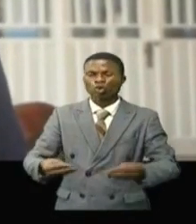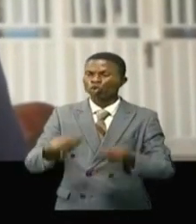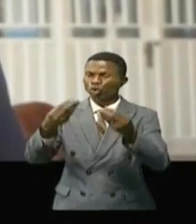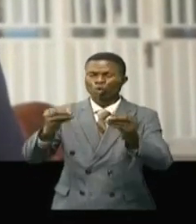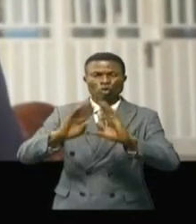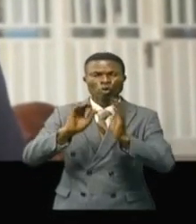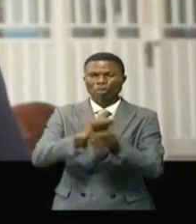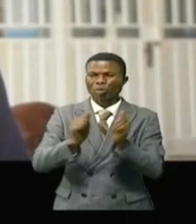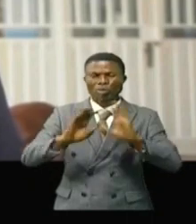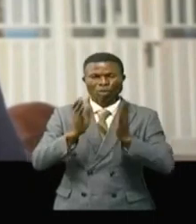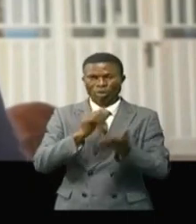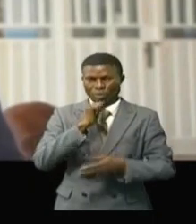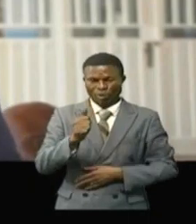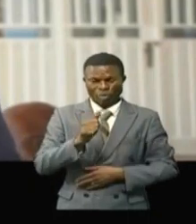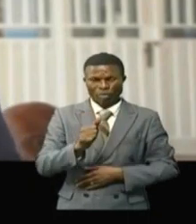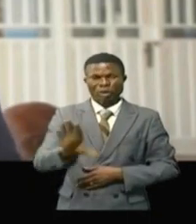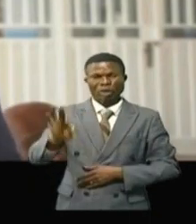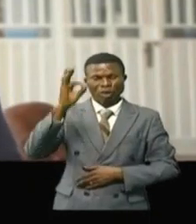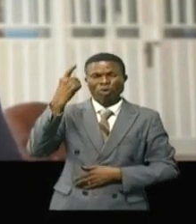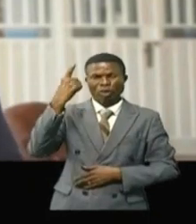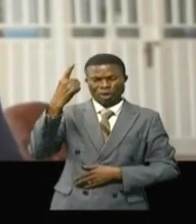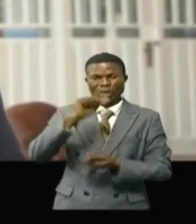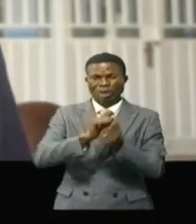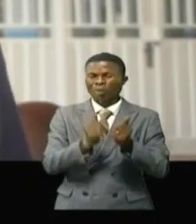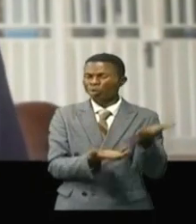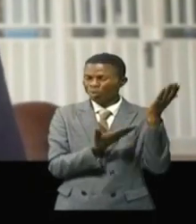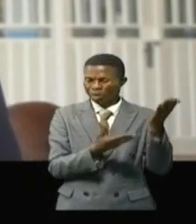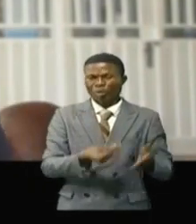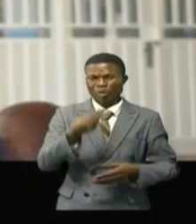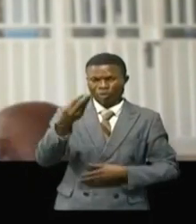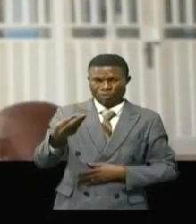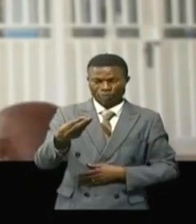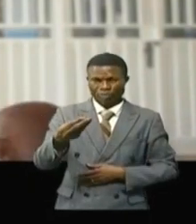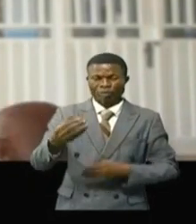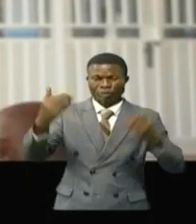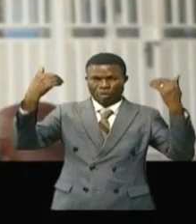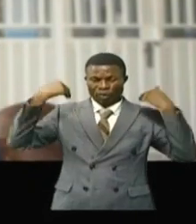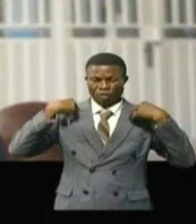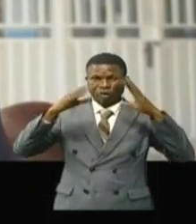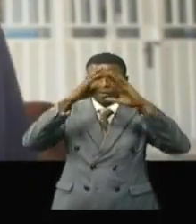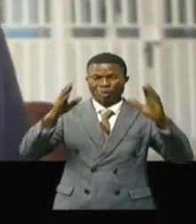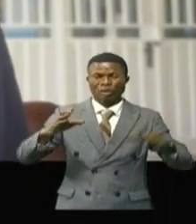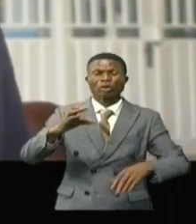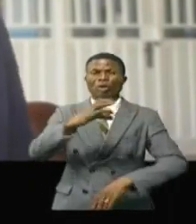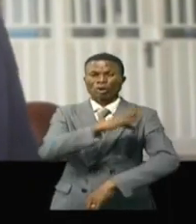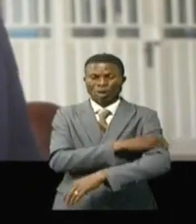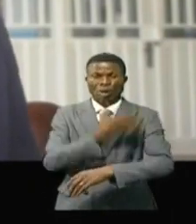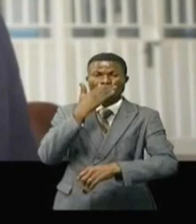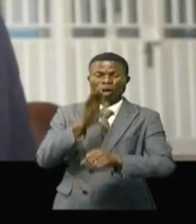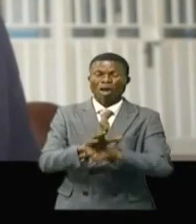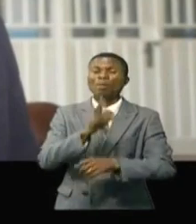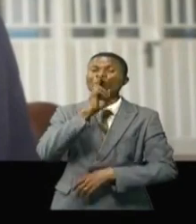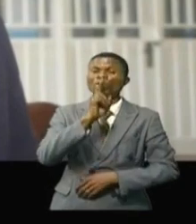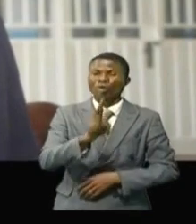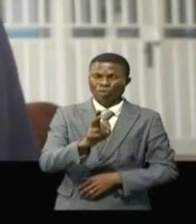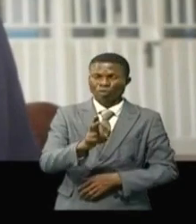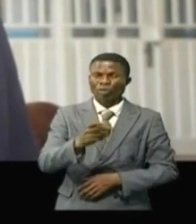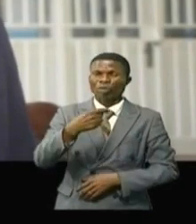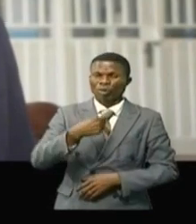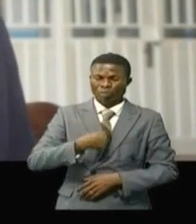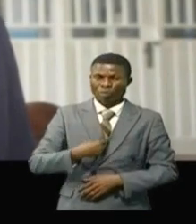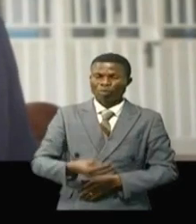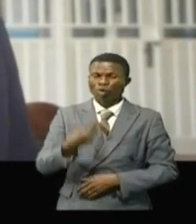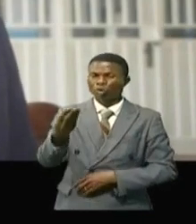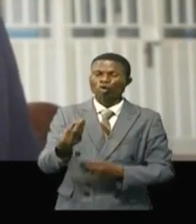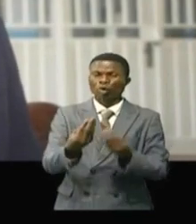les problèmes, mais il va choisir un des problèmes pour résoudre. Le chef de la maison civile a promis fermement que je ne peux pas résoudre tous